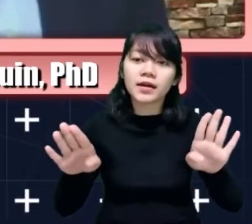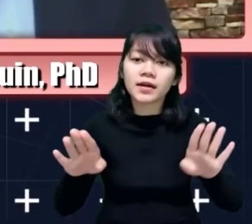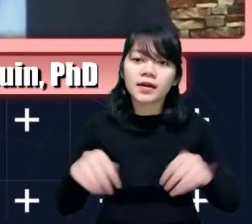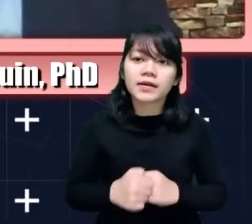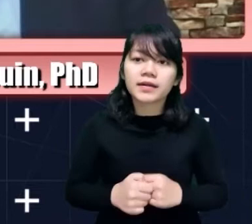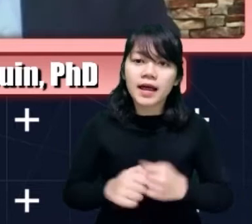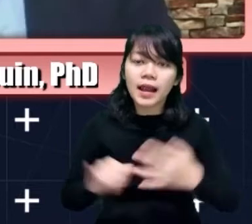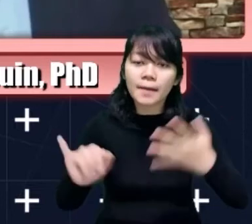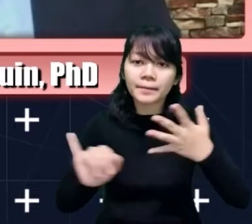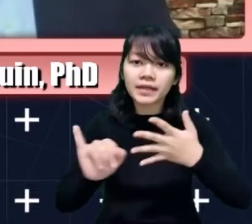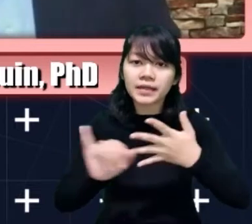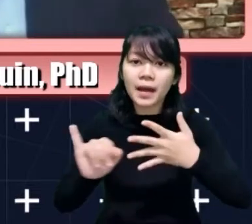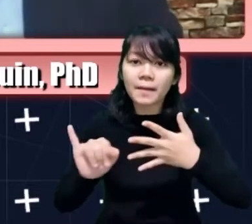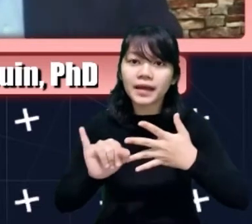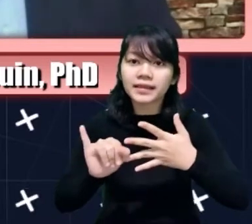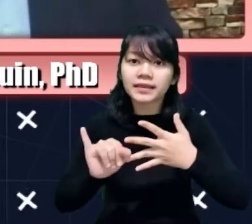ke-11.